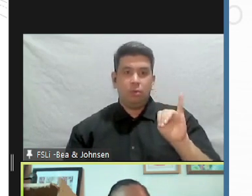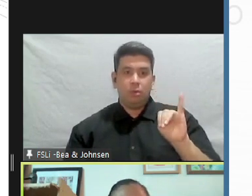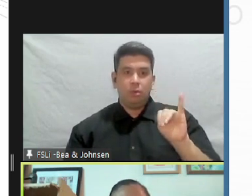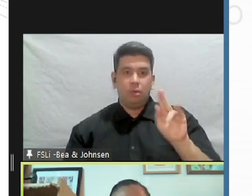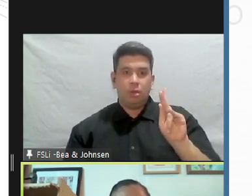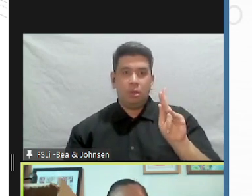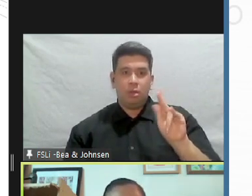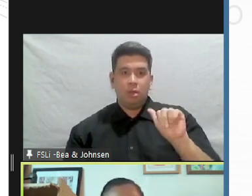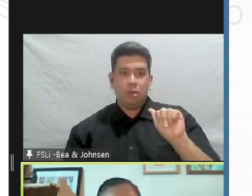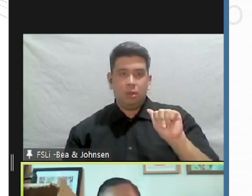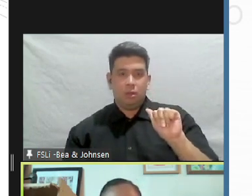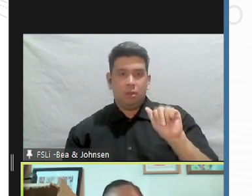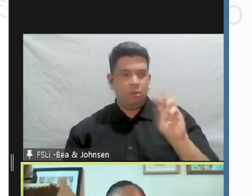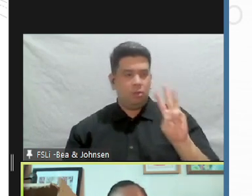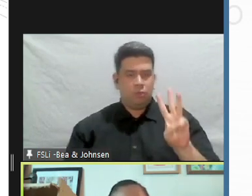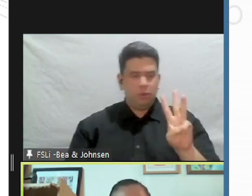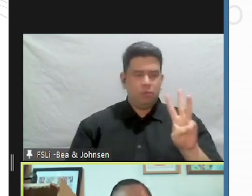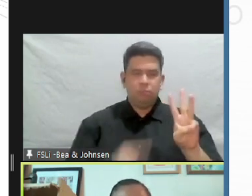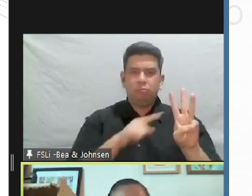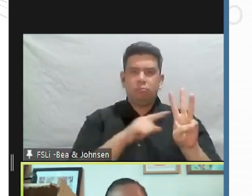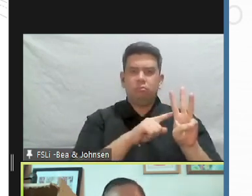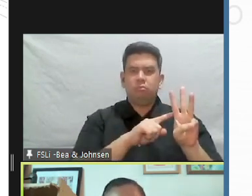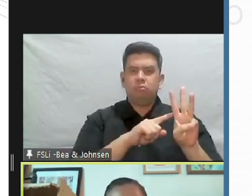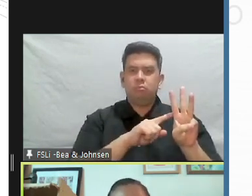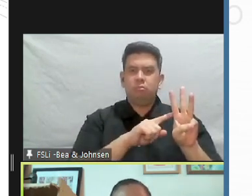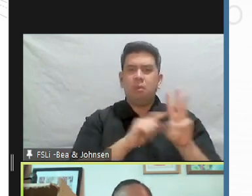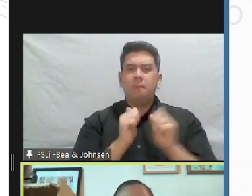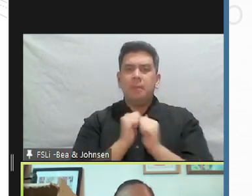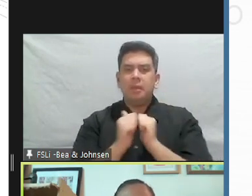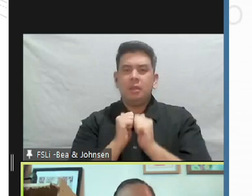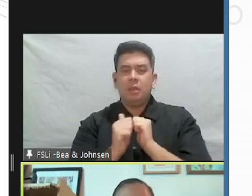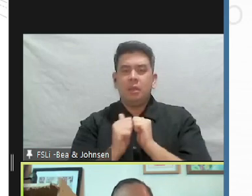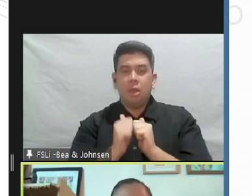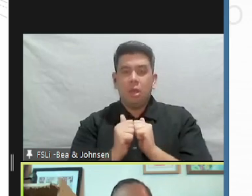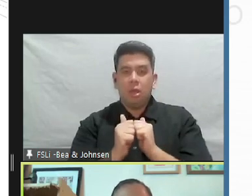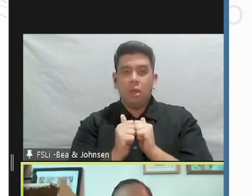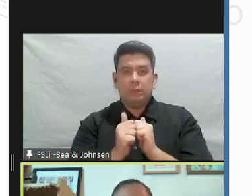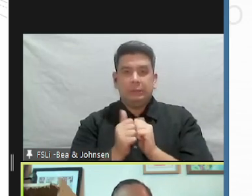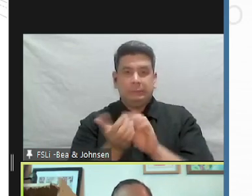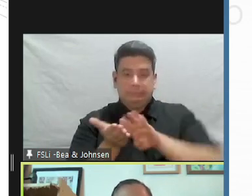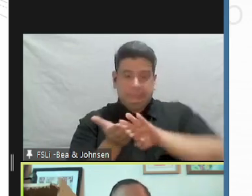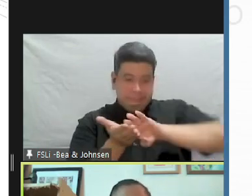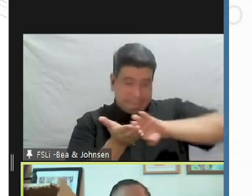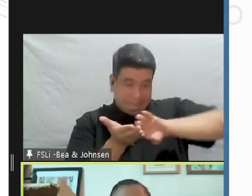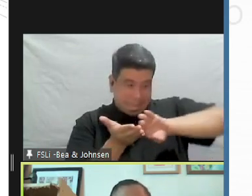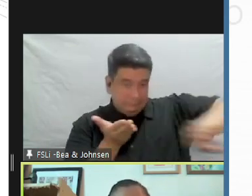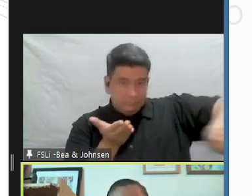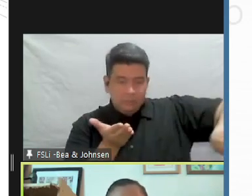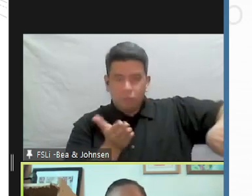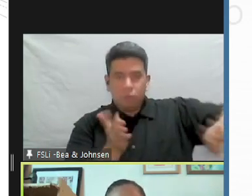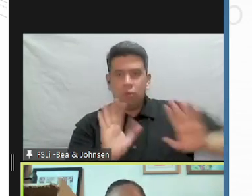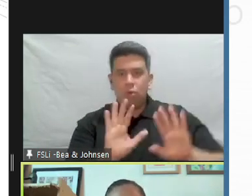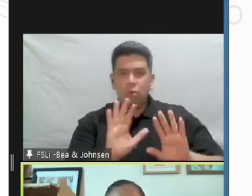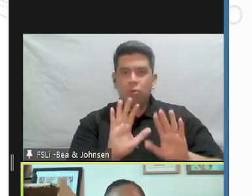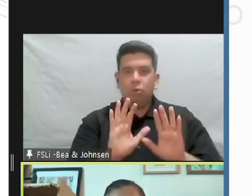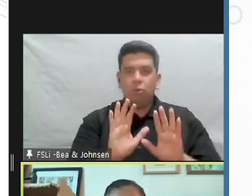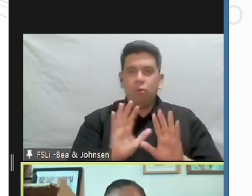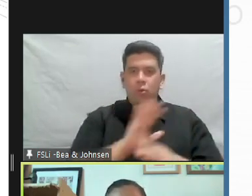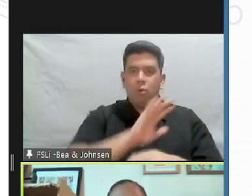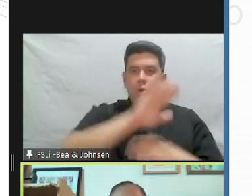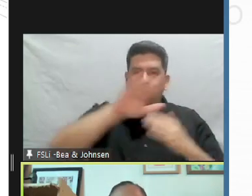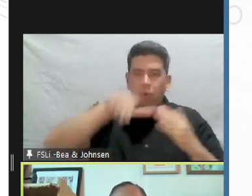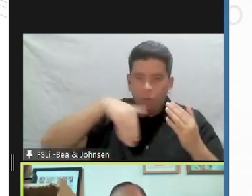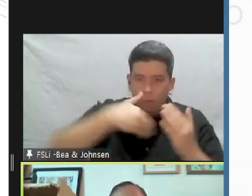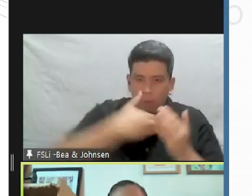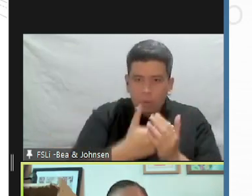in walang maiiwan. Sa dalawang presentasyon, pinatunayan na walang maiiwan sa pag-aaral na